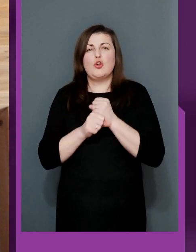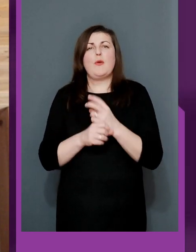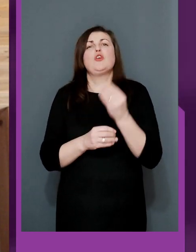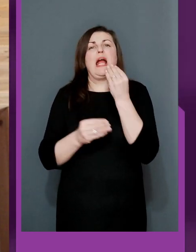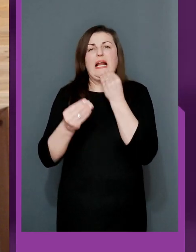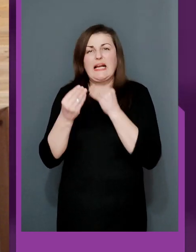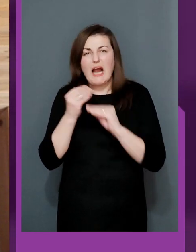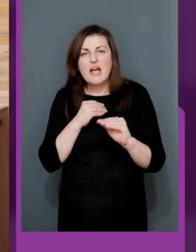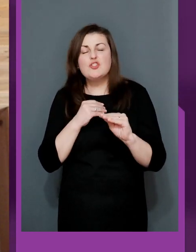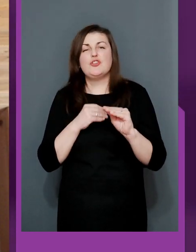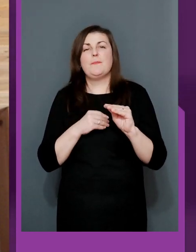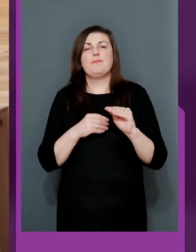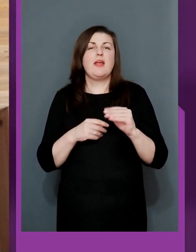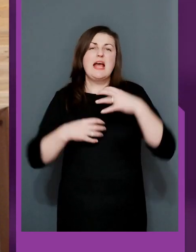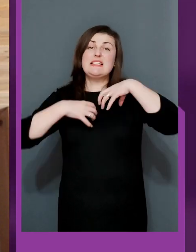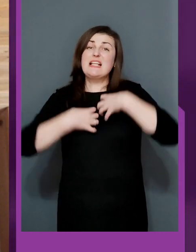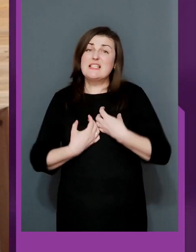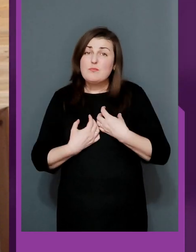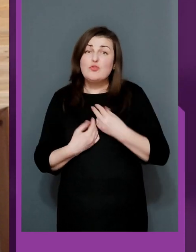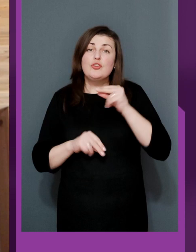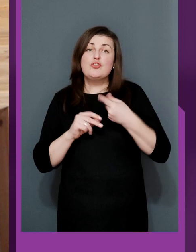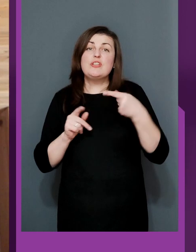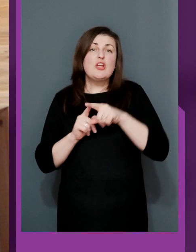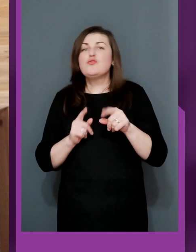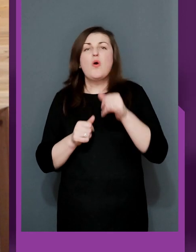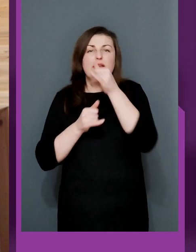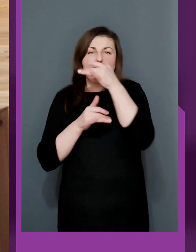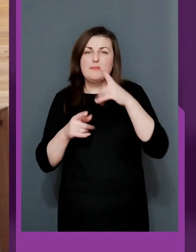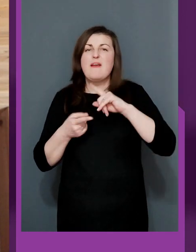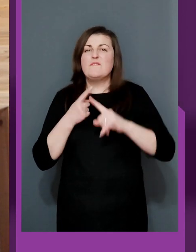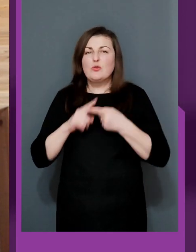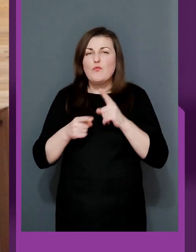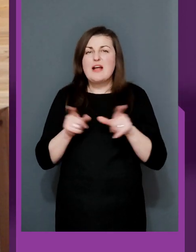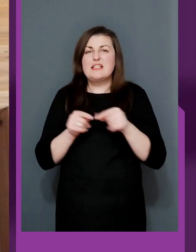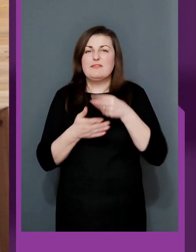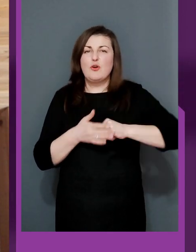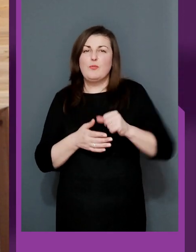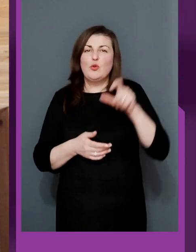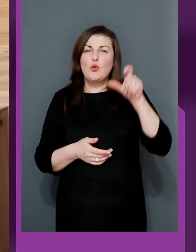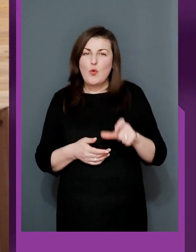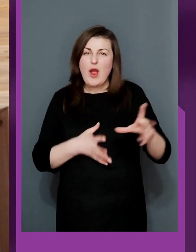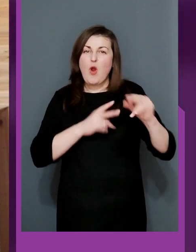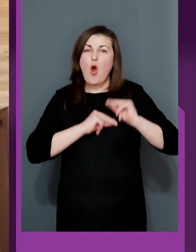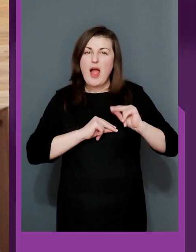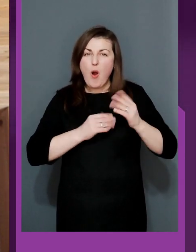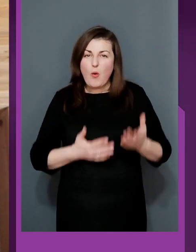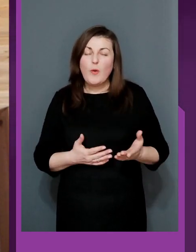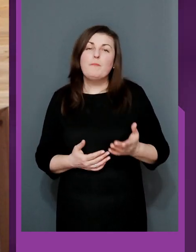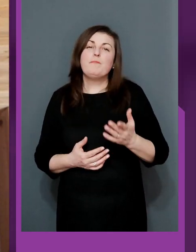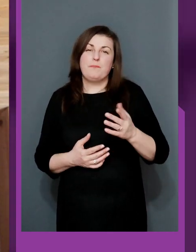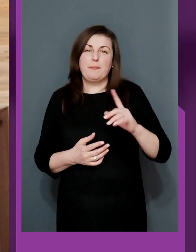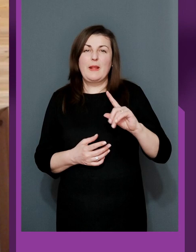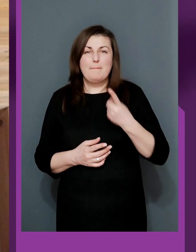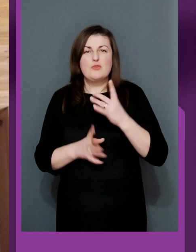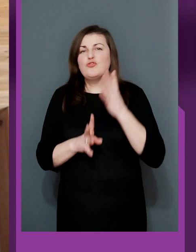ще краще засмучений через те що не зміг пофехтувати з своїм другом і колегою але в